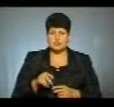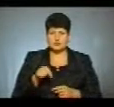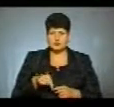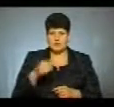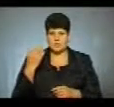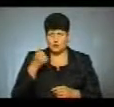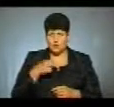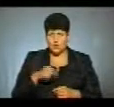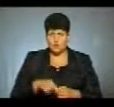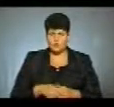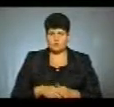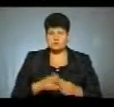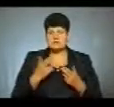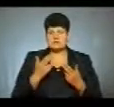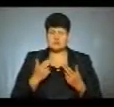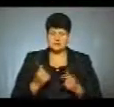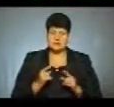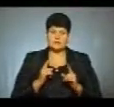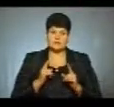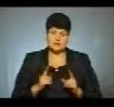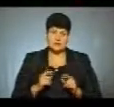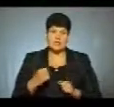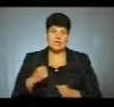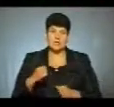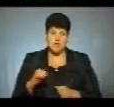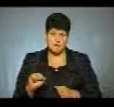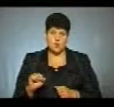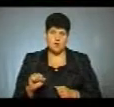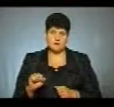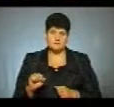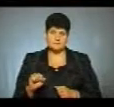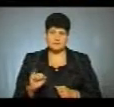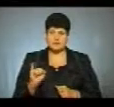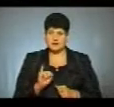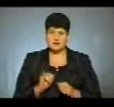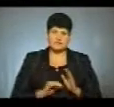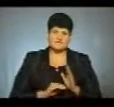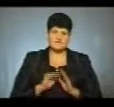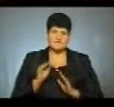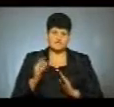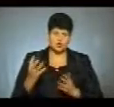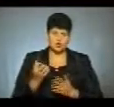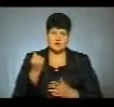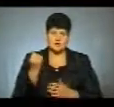сюди. Звичайно, тільки перемога і найвищі досягнення.